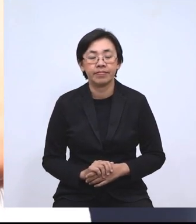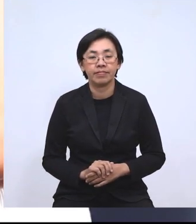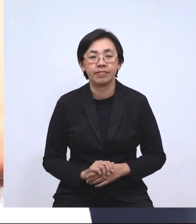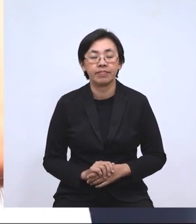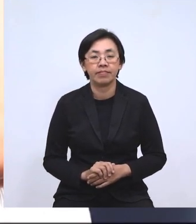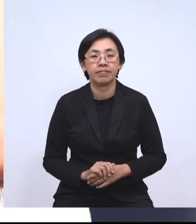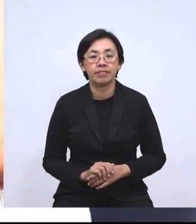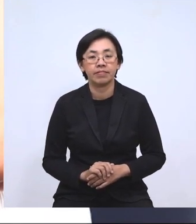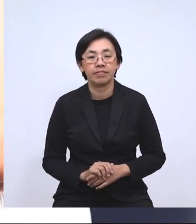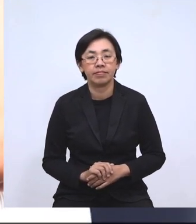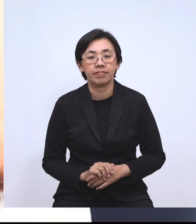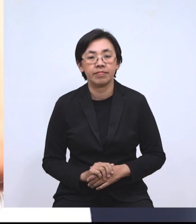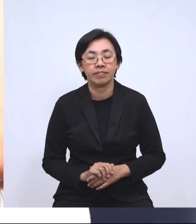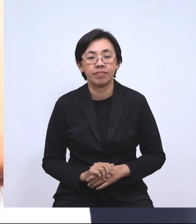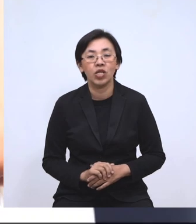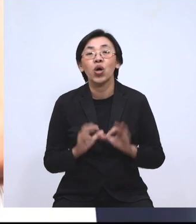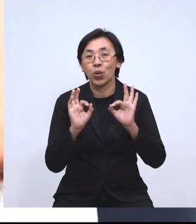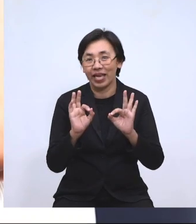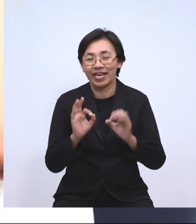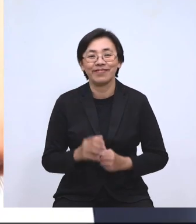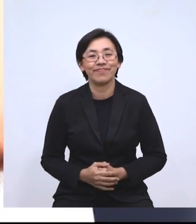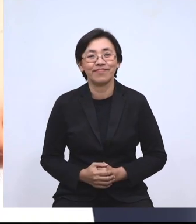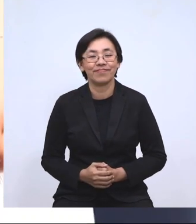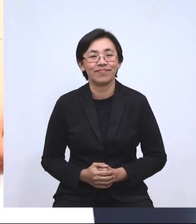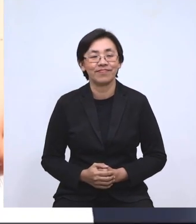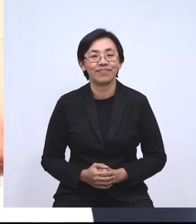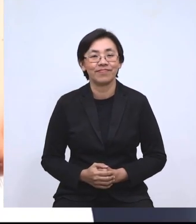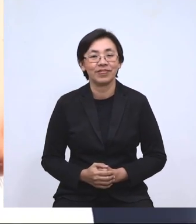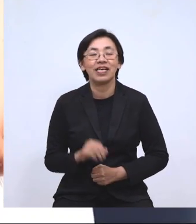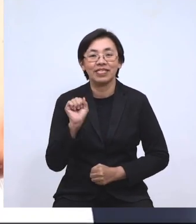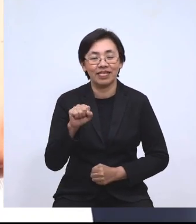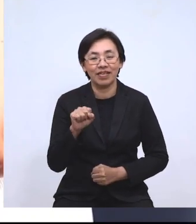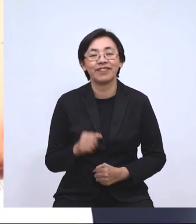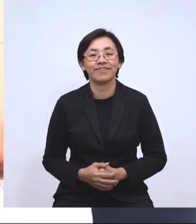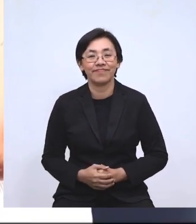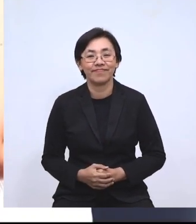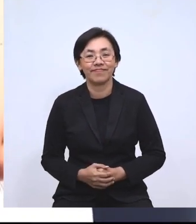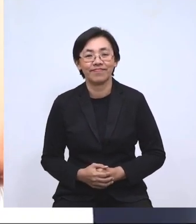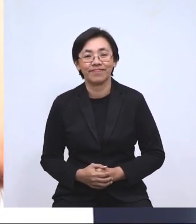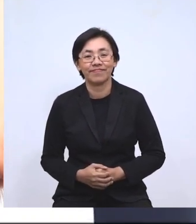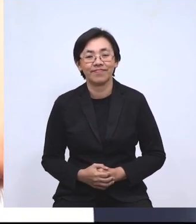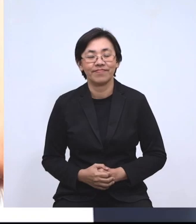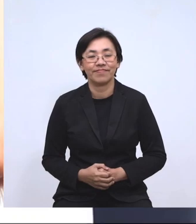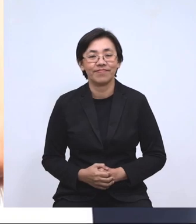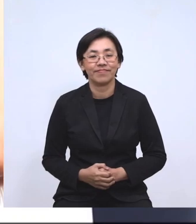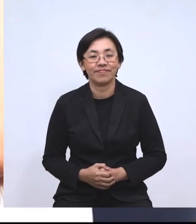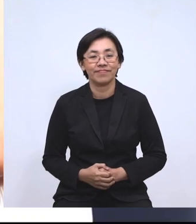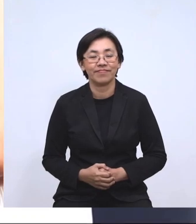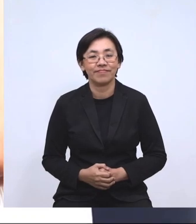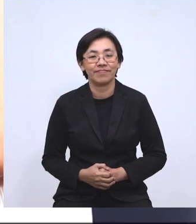แล้วถ้าฝึกบนถาดแบบนี้คุณแม่โอเคไหม โอเคค่ะ ตำแหน่งที่เด็กใช้อยู่ที ่ บ้าน ใช่ค่ะใช่ค่ะ